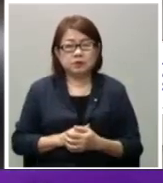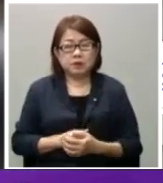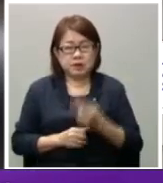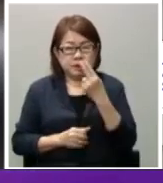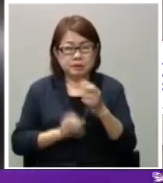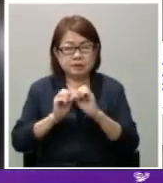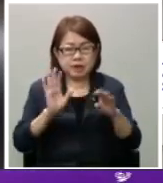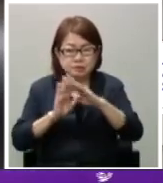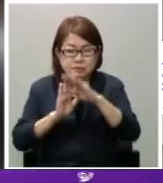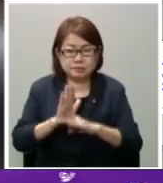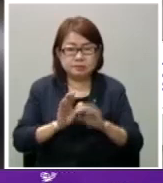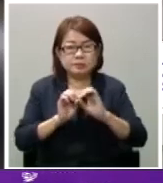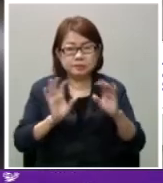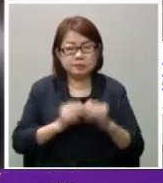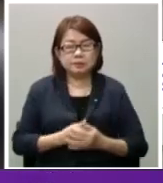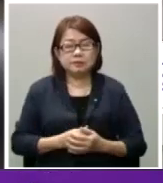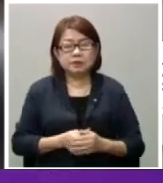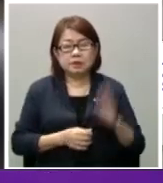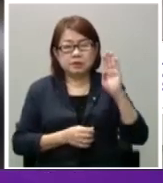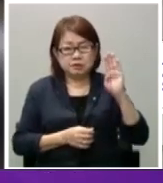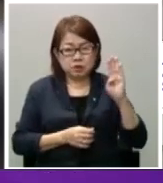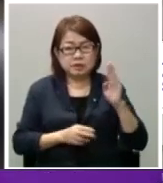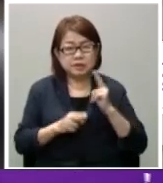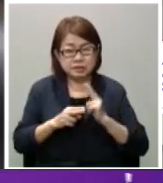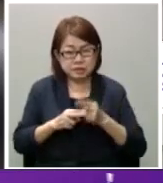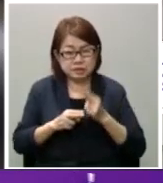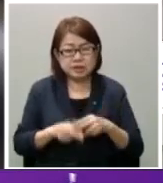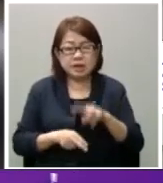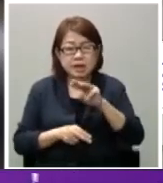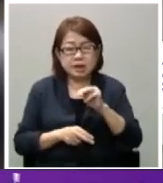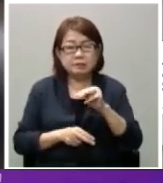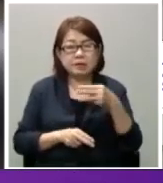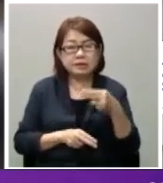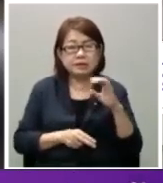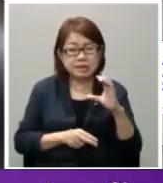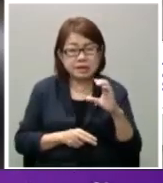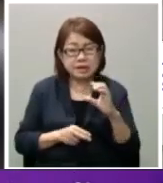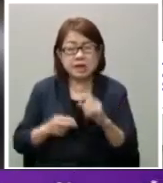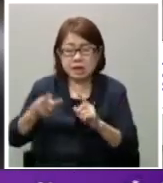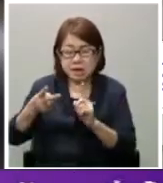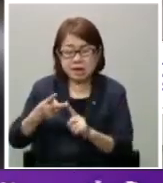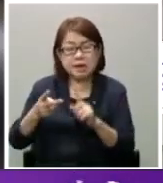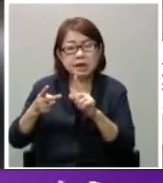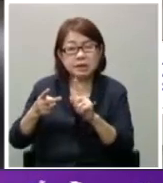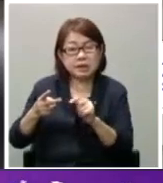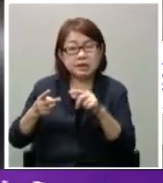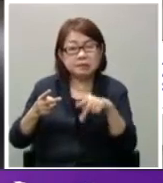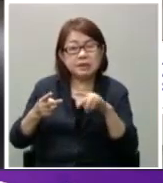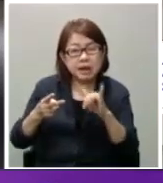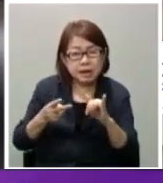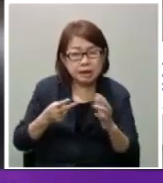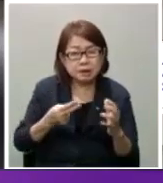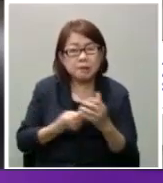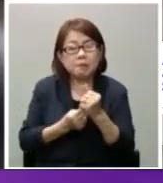ห็นชัดๆนะครับบริษัท MSC บวกกับ TTI เป็นคอนซัลเทียมกันไปได้สัญญาสัมปท